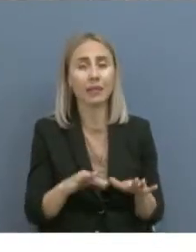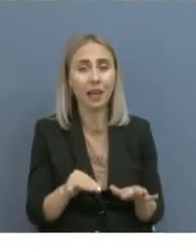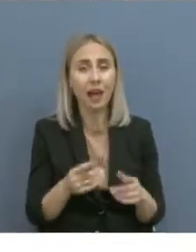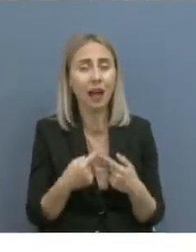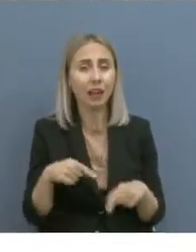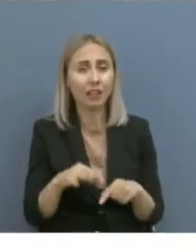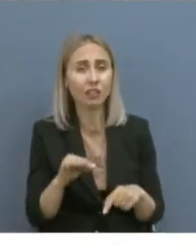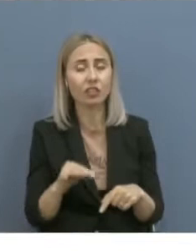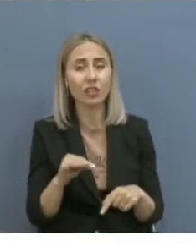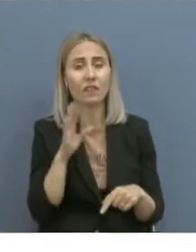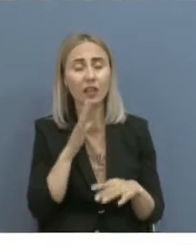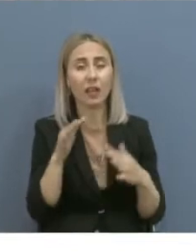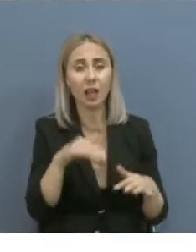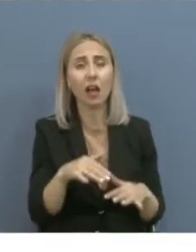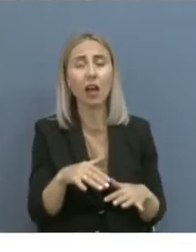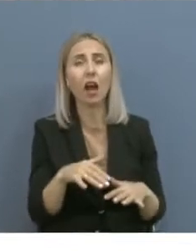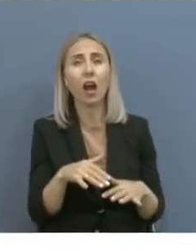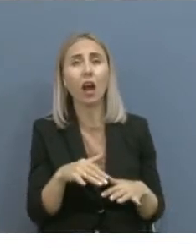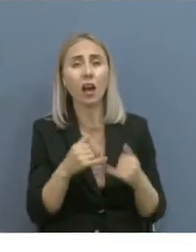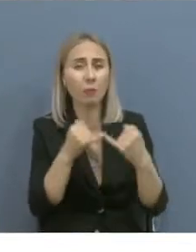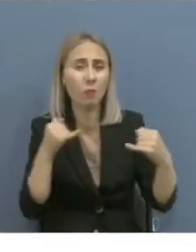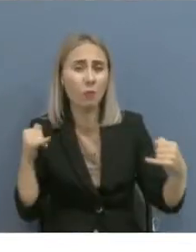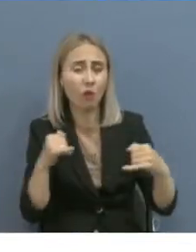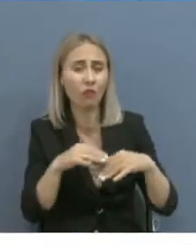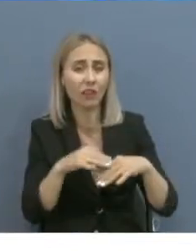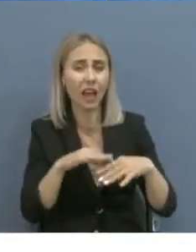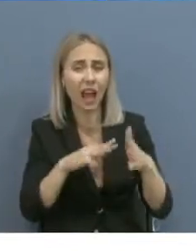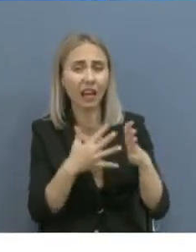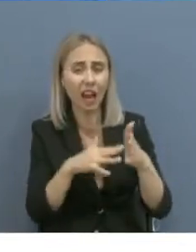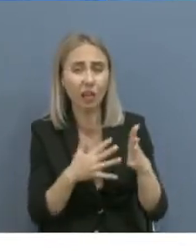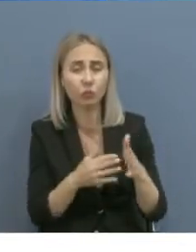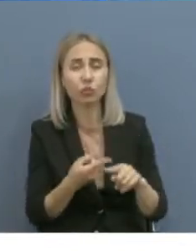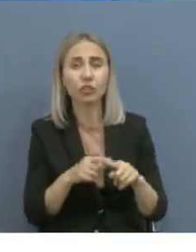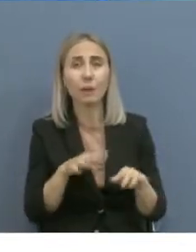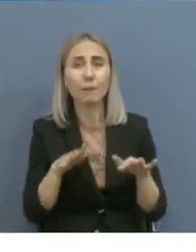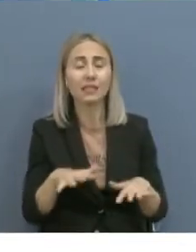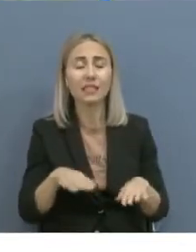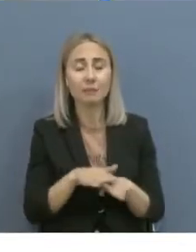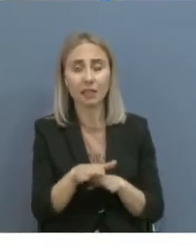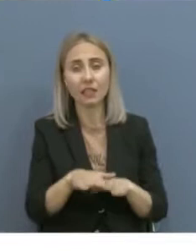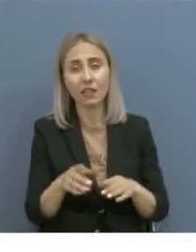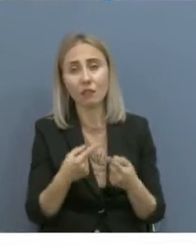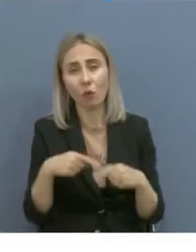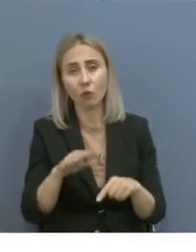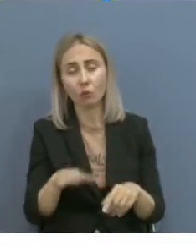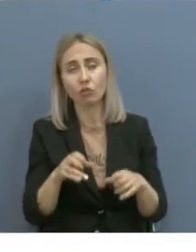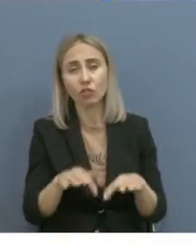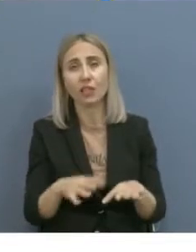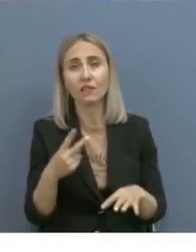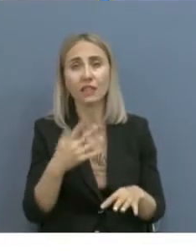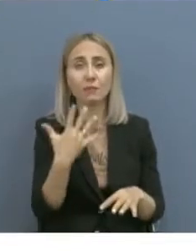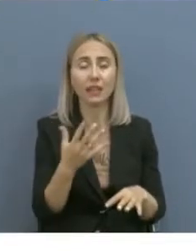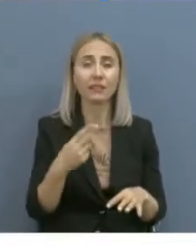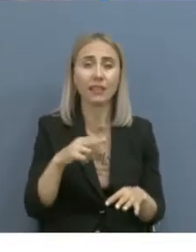мекемесіне қарағандықтан соларға тиісті тапсырма берілуі керек. 25 декабря 2019 жылдың 25